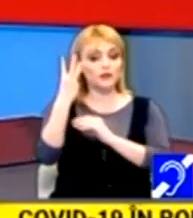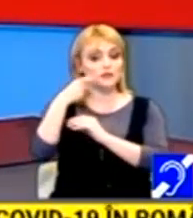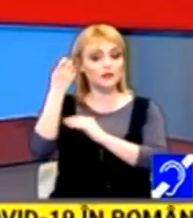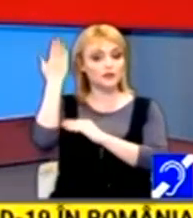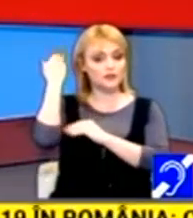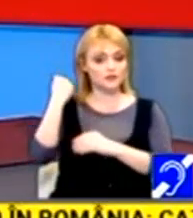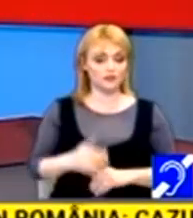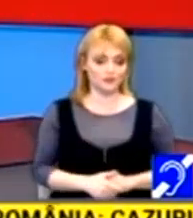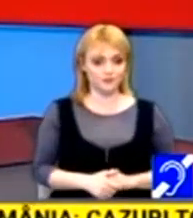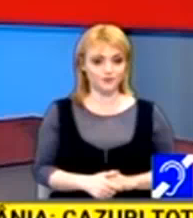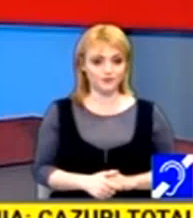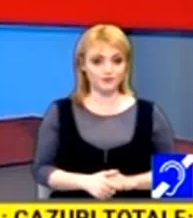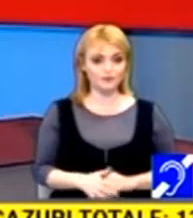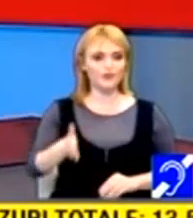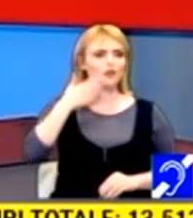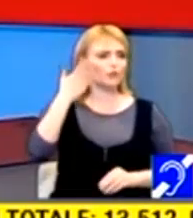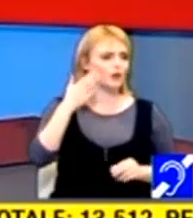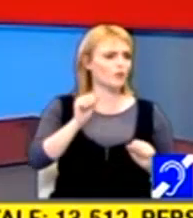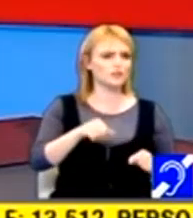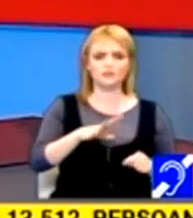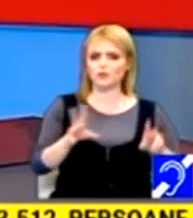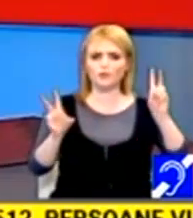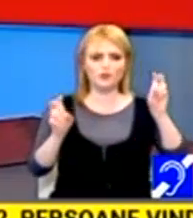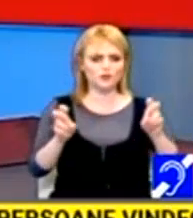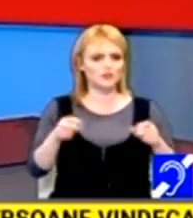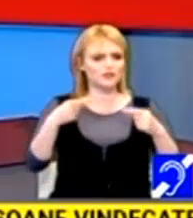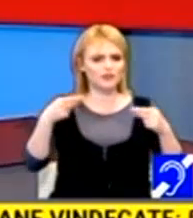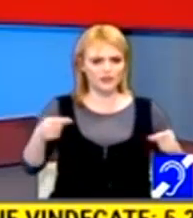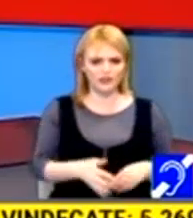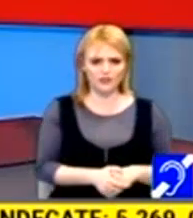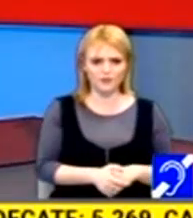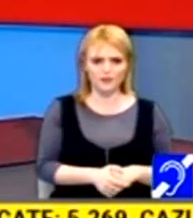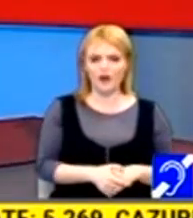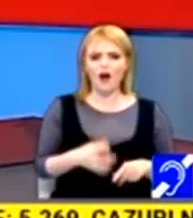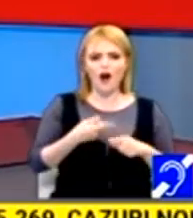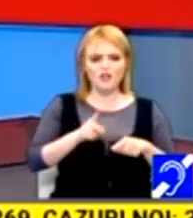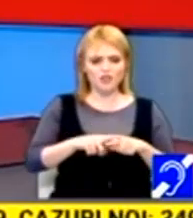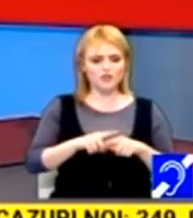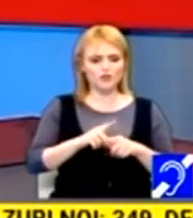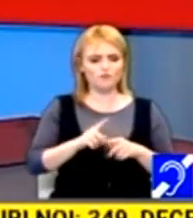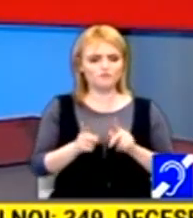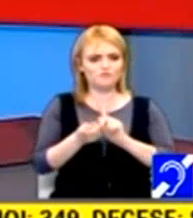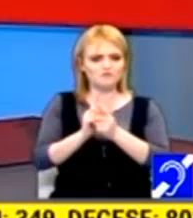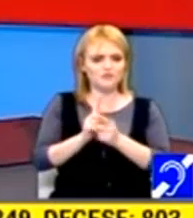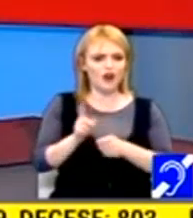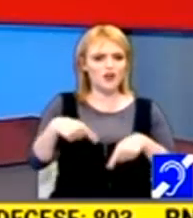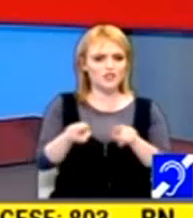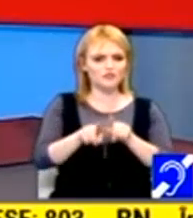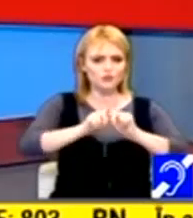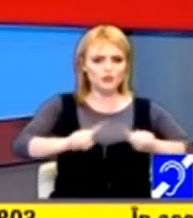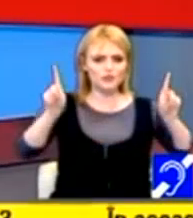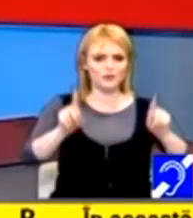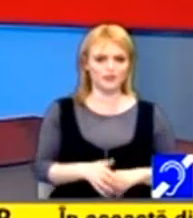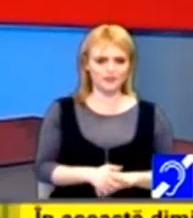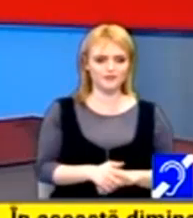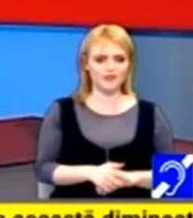de inspirațional. România poate fi numită și țara contrastelor. Tocmai acest lucru o face și atât de deosebită. Svetlana